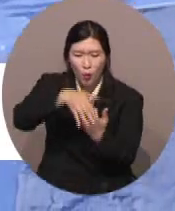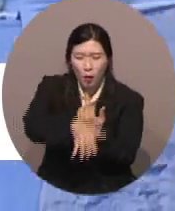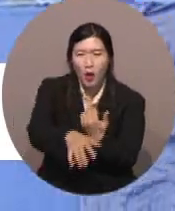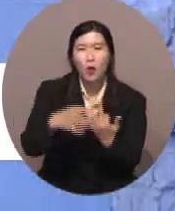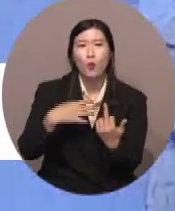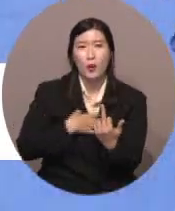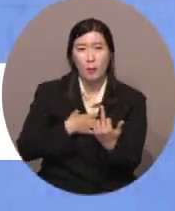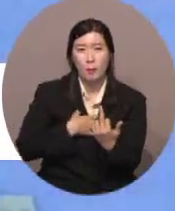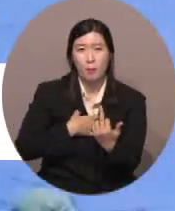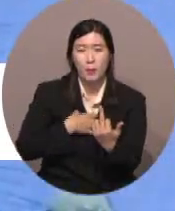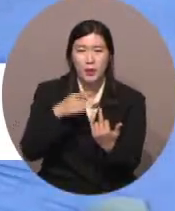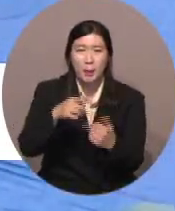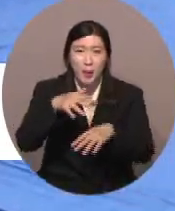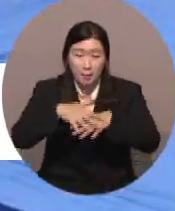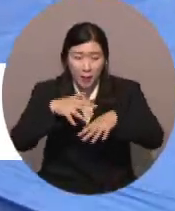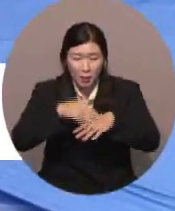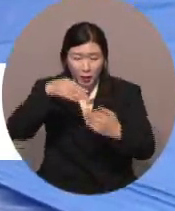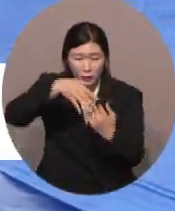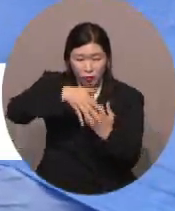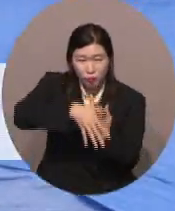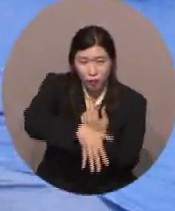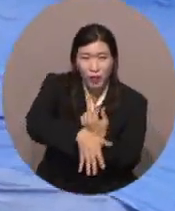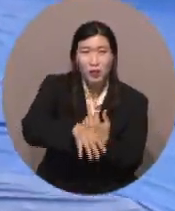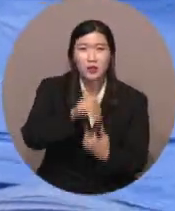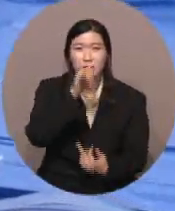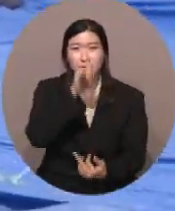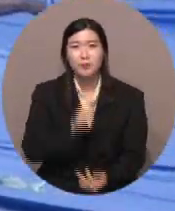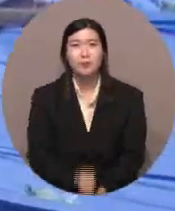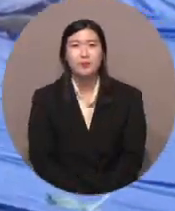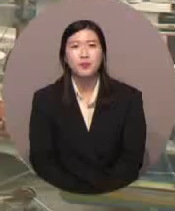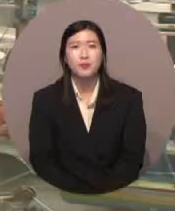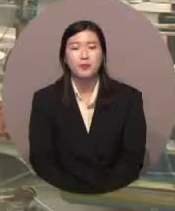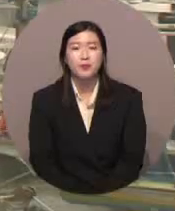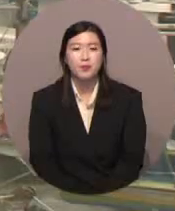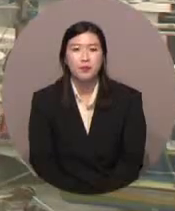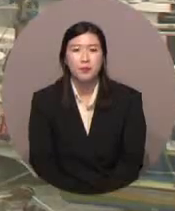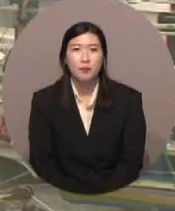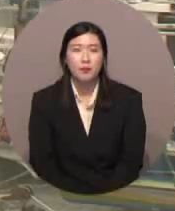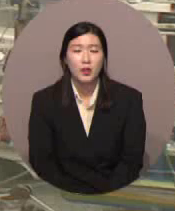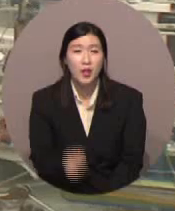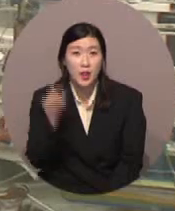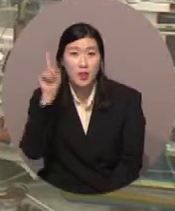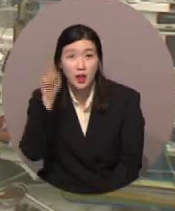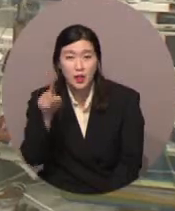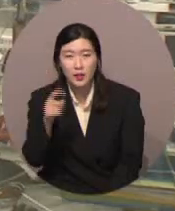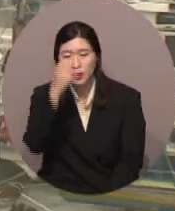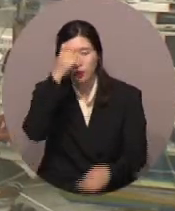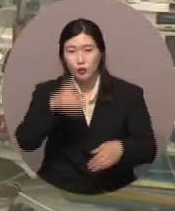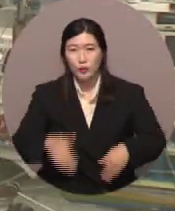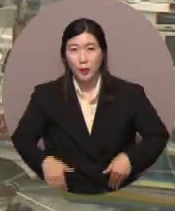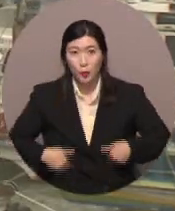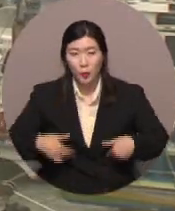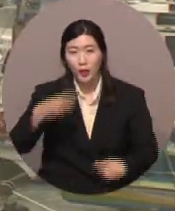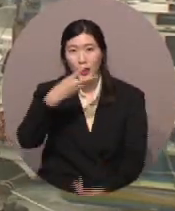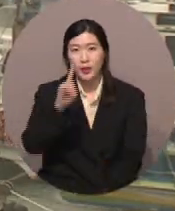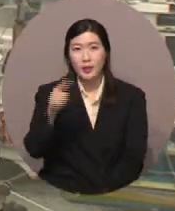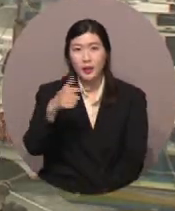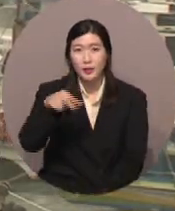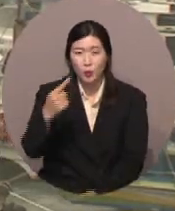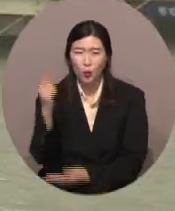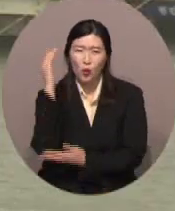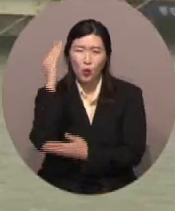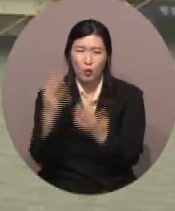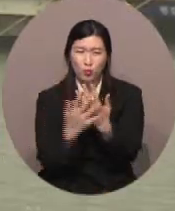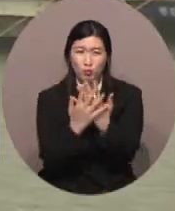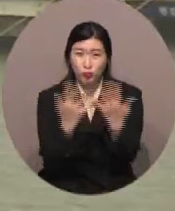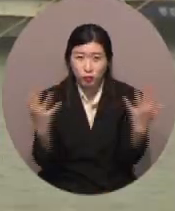피해를 막기 위해 방수포와 그물망을 설치했습니다. 내일로 예정된 충남도의 탄소중립, 탈석탄